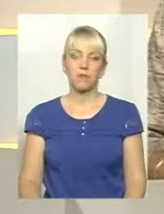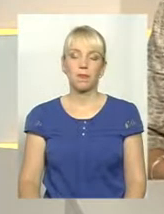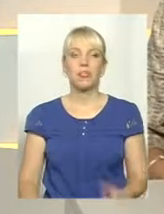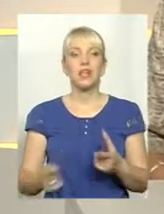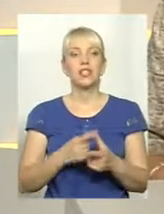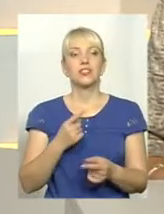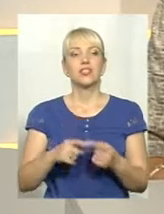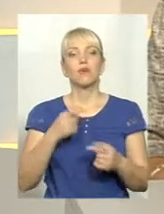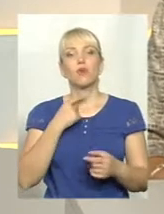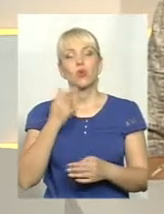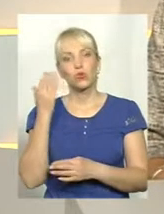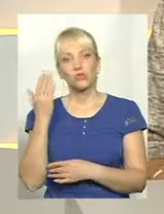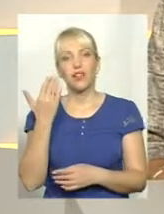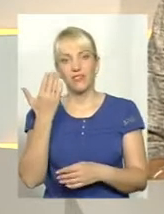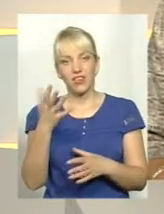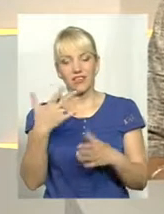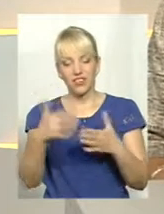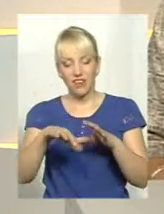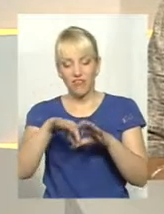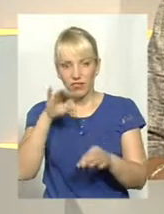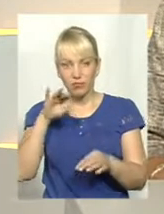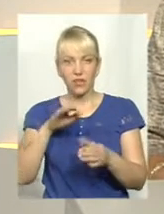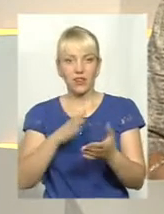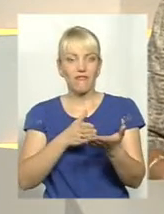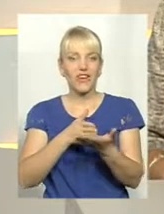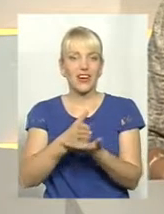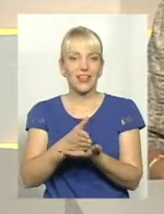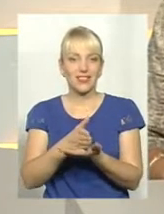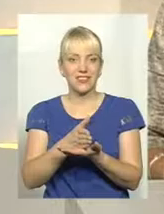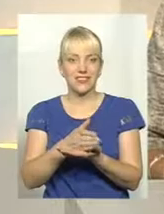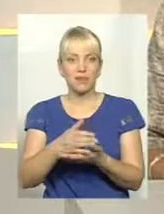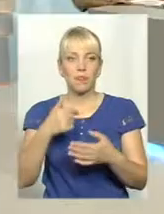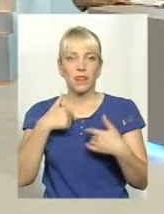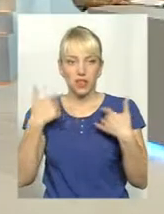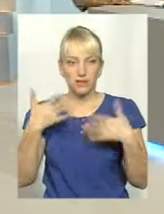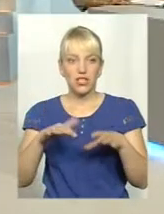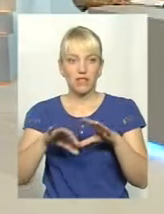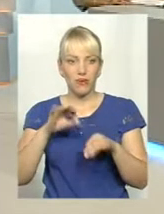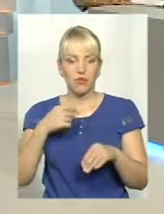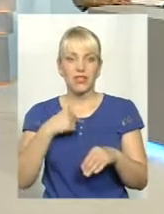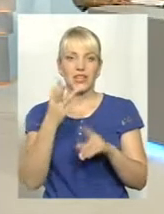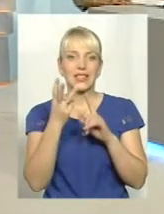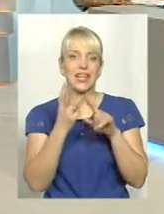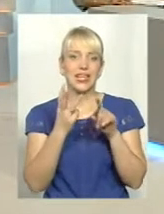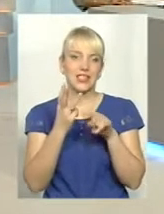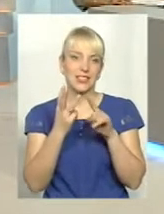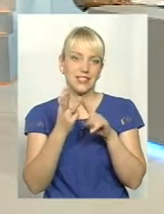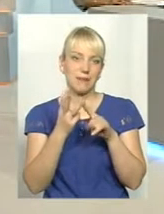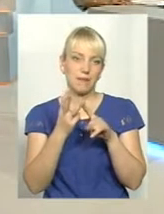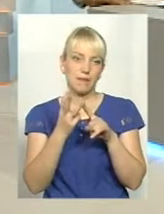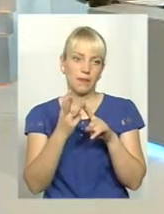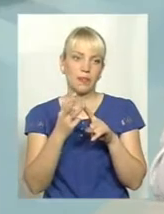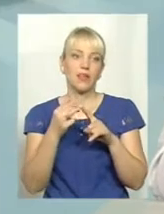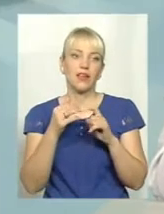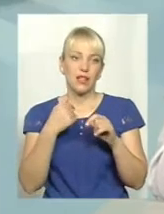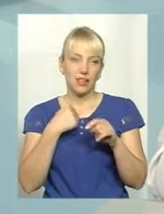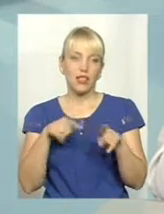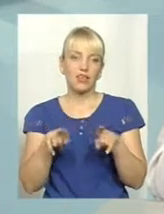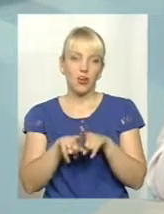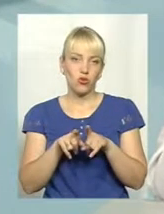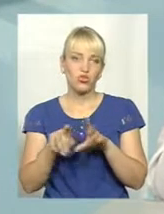звертаєте увагу на цінники? Чи бачили їх взагалі? Чесно, взагалі не бачив поки що. Так. А от